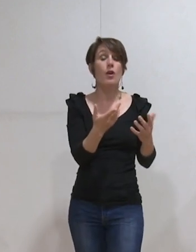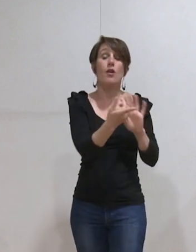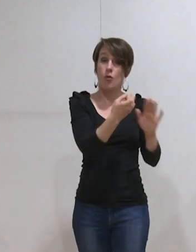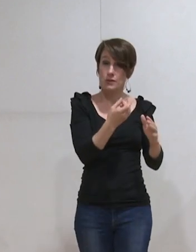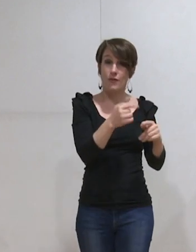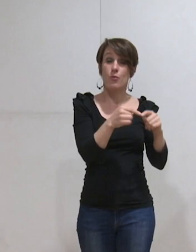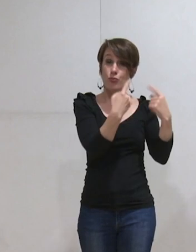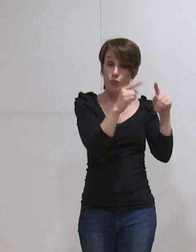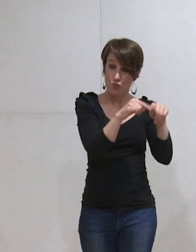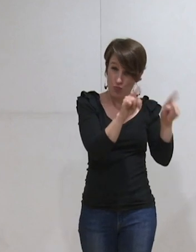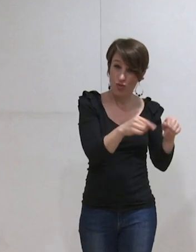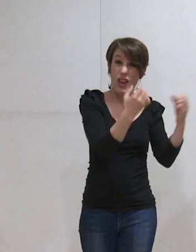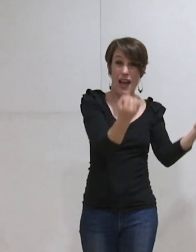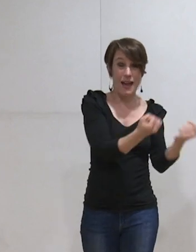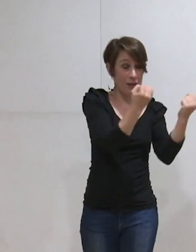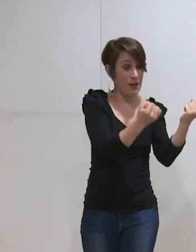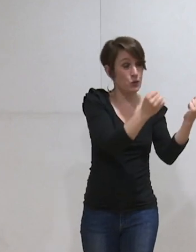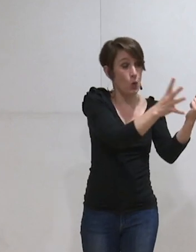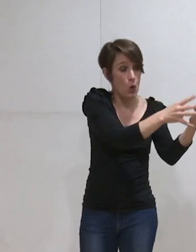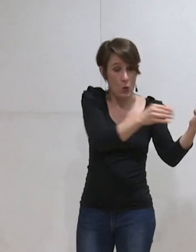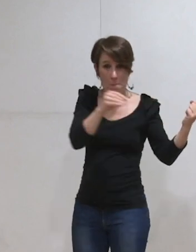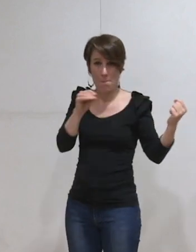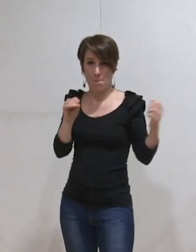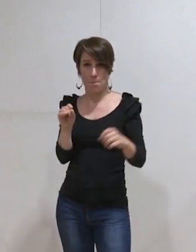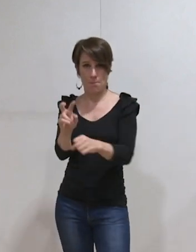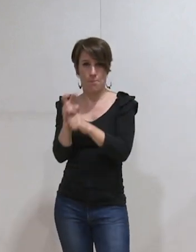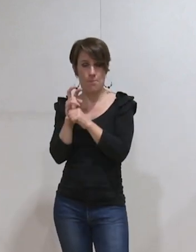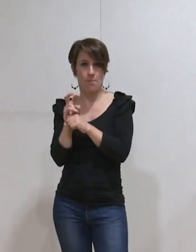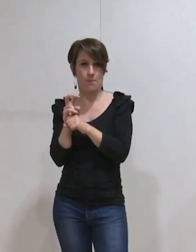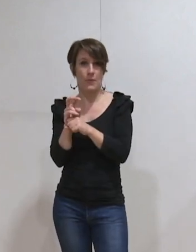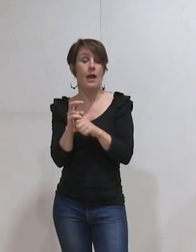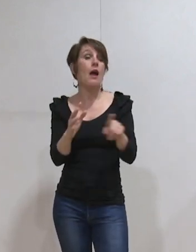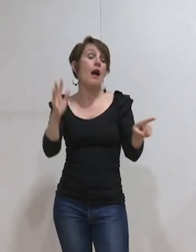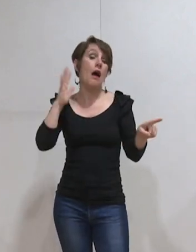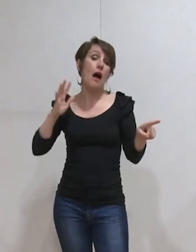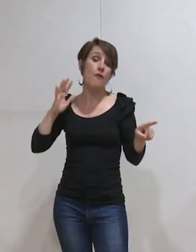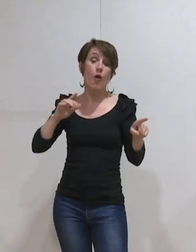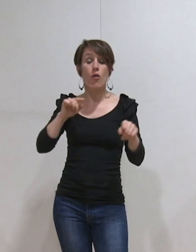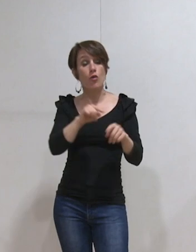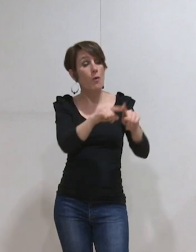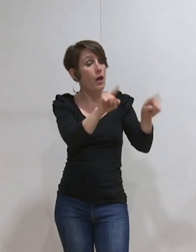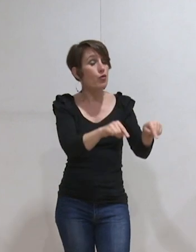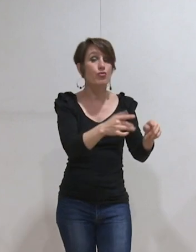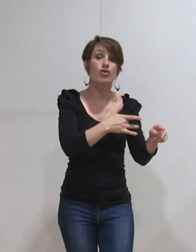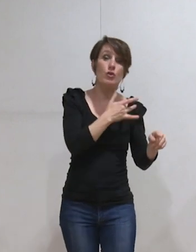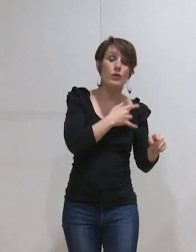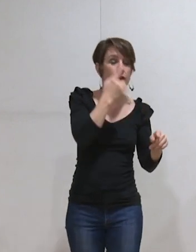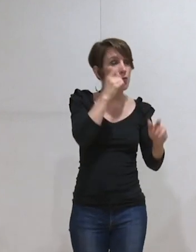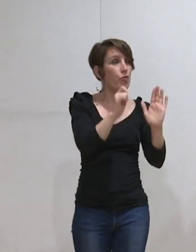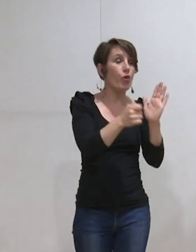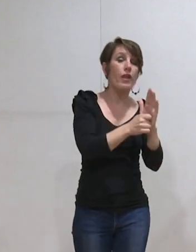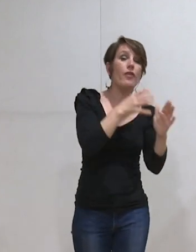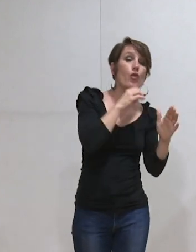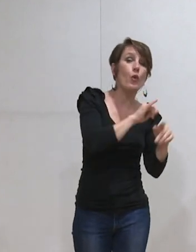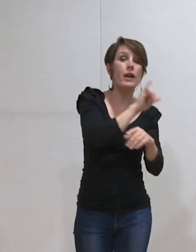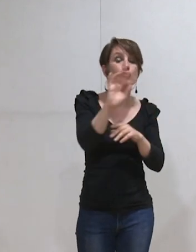dit c'est le budget qui était précédemment utilisé pour les événements d'hiver qui se déroulaient entre Noël et le jour de l'an